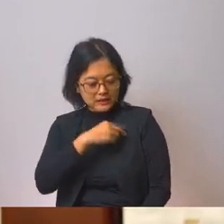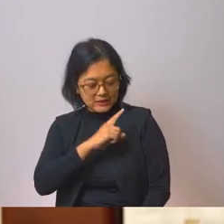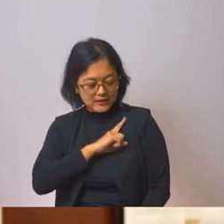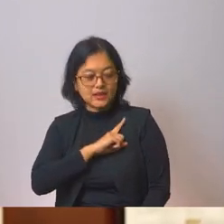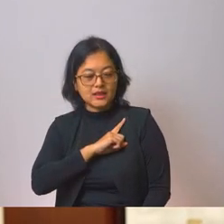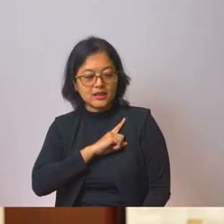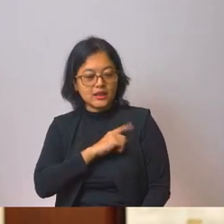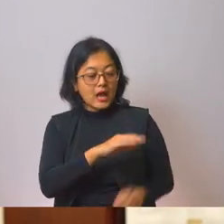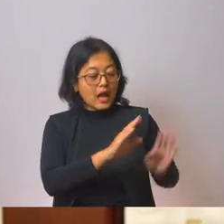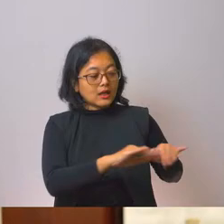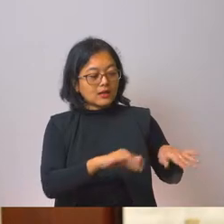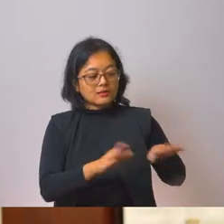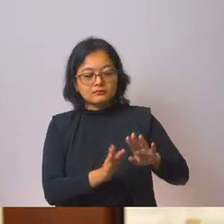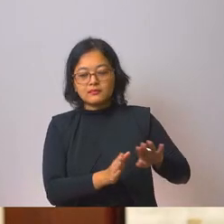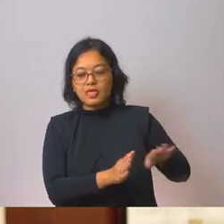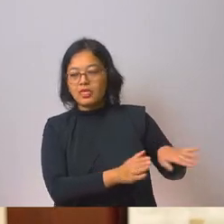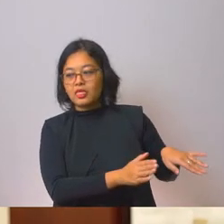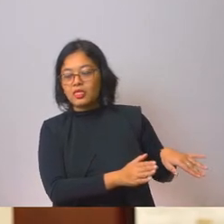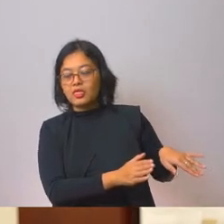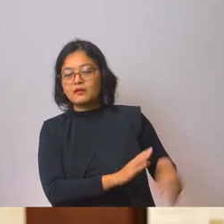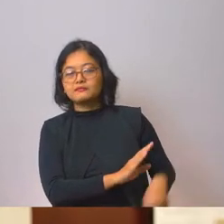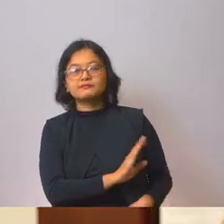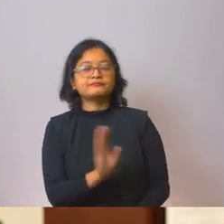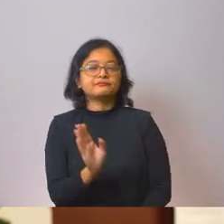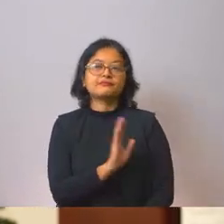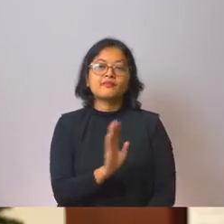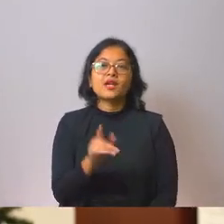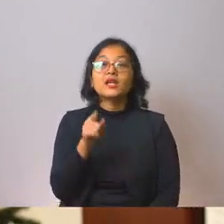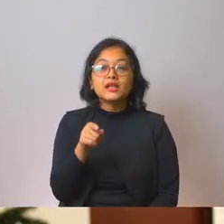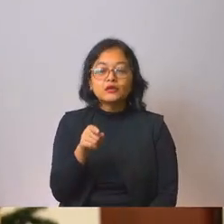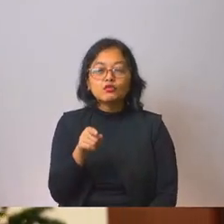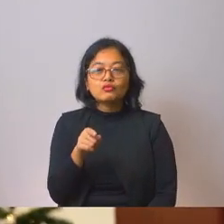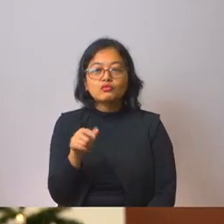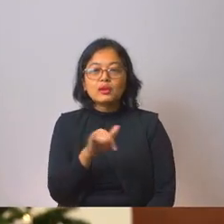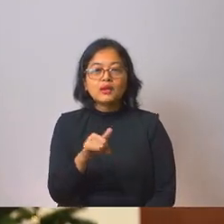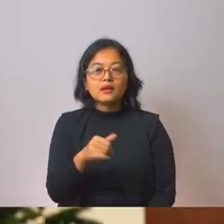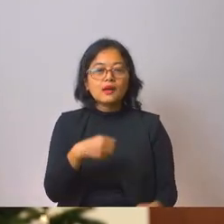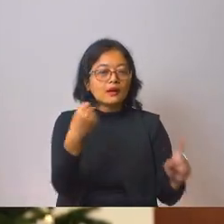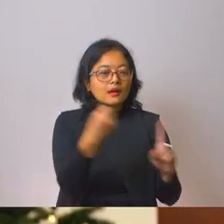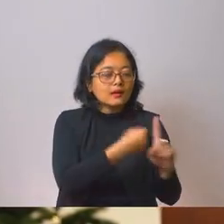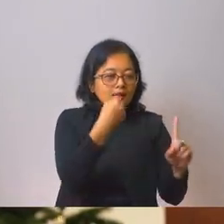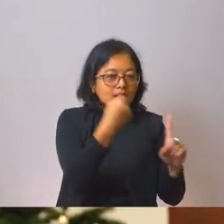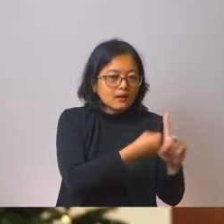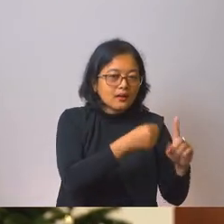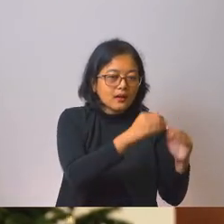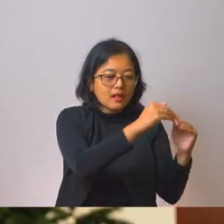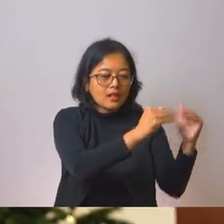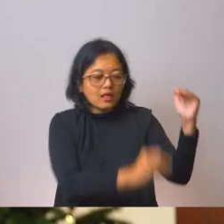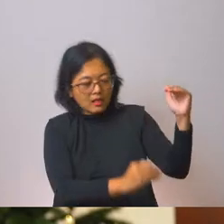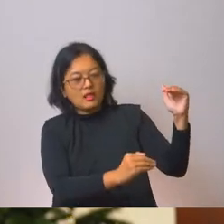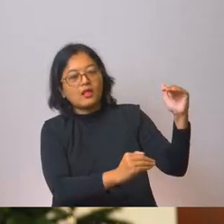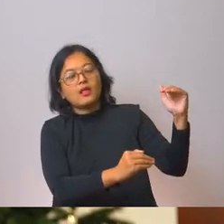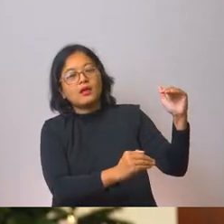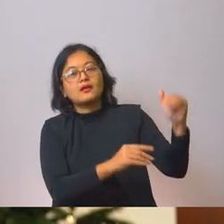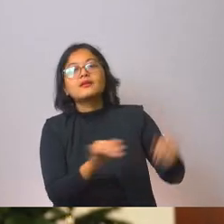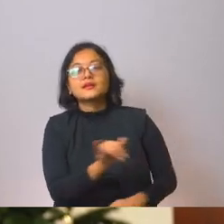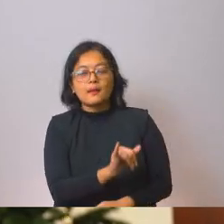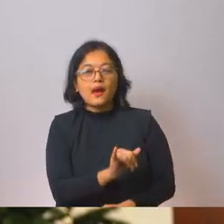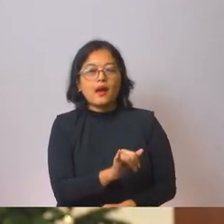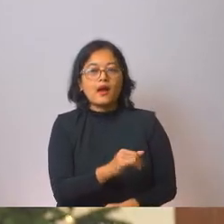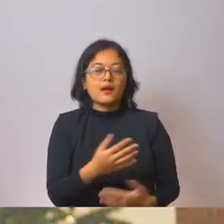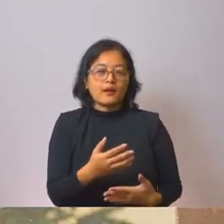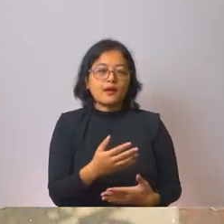anti-diskriminasi, orang tua, opa-oma, kakek nenek dan sebagainya harus belajar untuk menghayati, meresapi apa